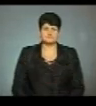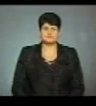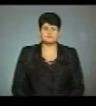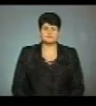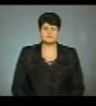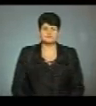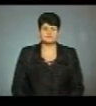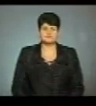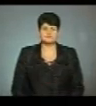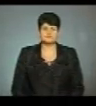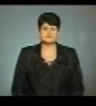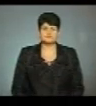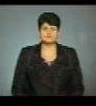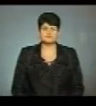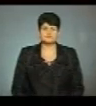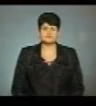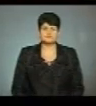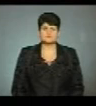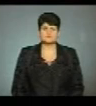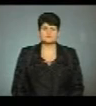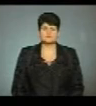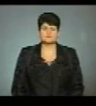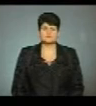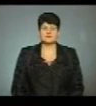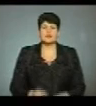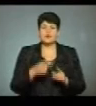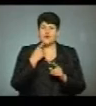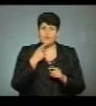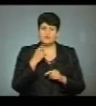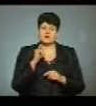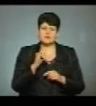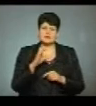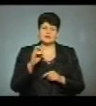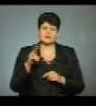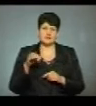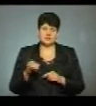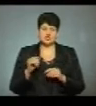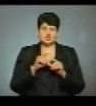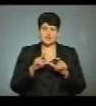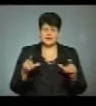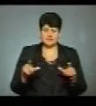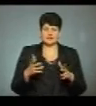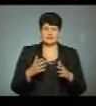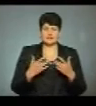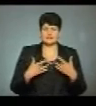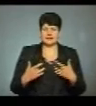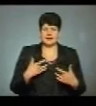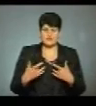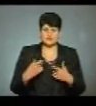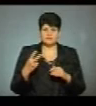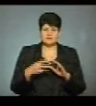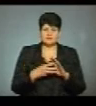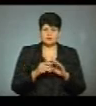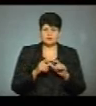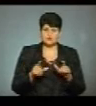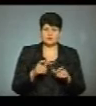на Суспільному. Тернопіль. За словами Ірини Складан, шкільний театр «Скул Арт» у 28-й школі Тернополя